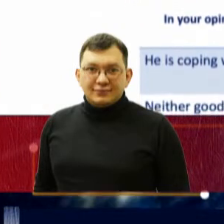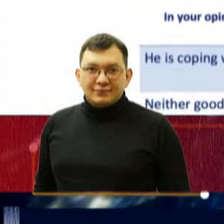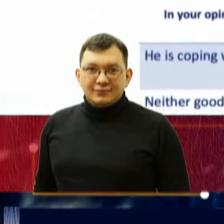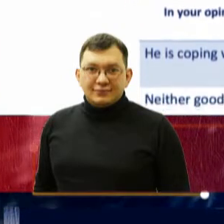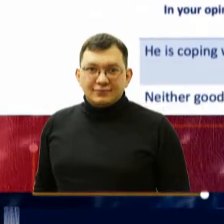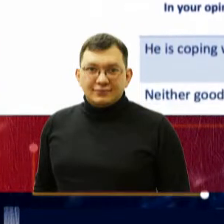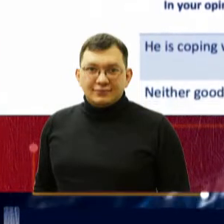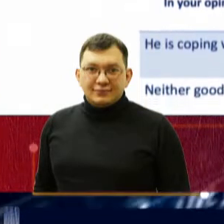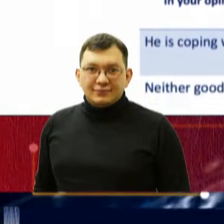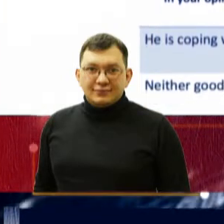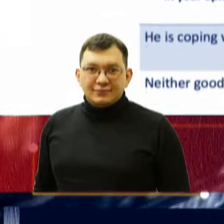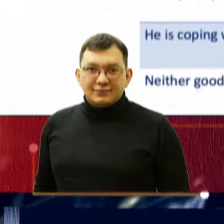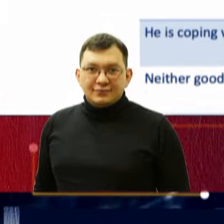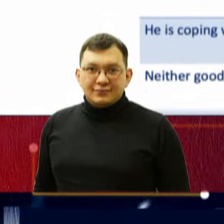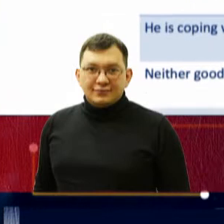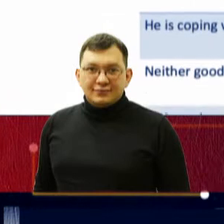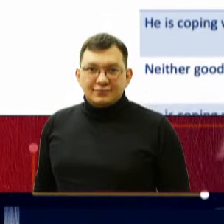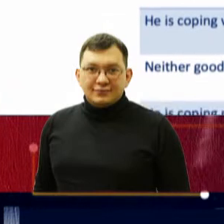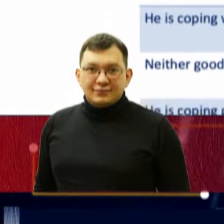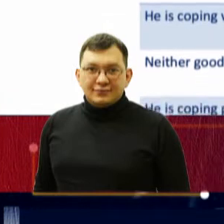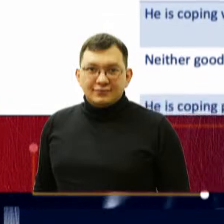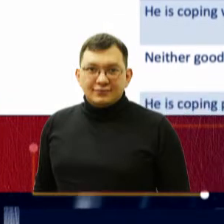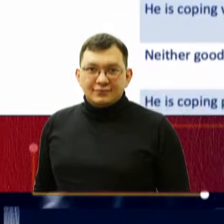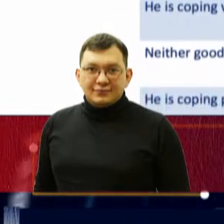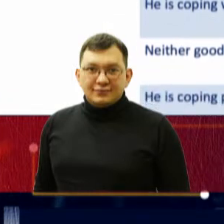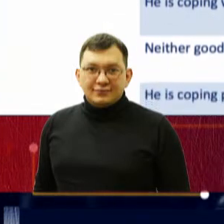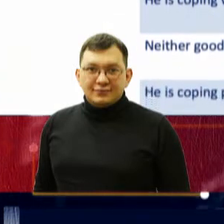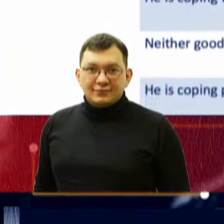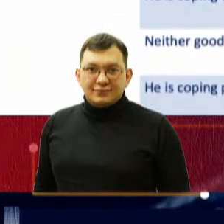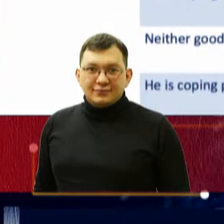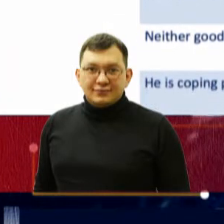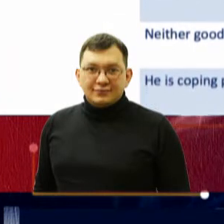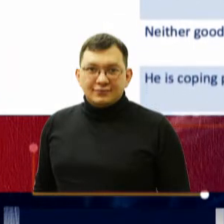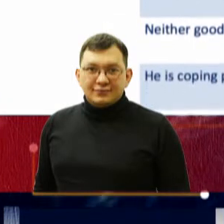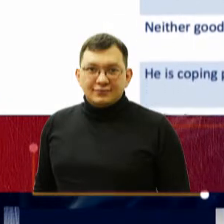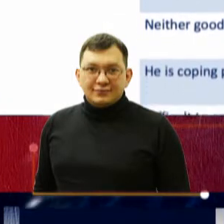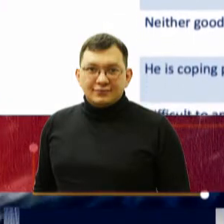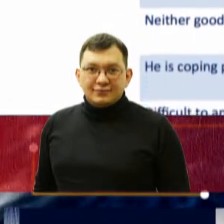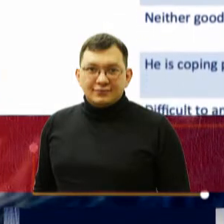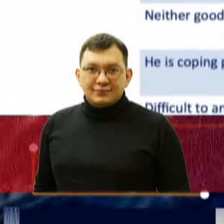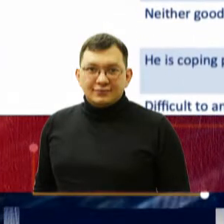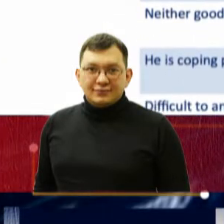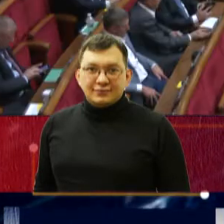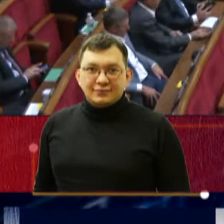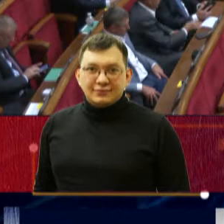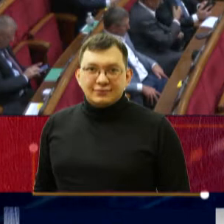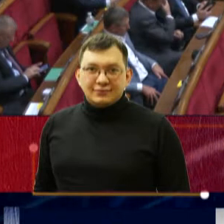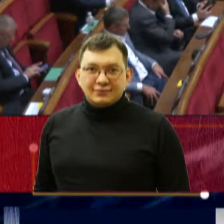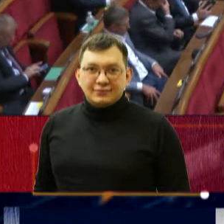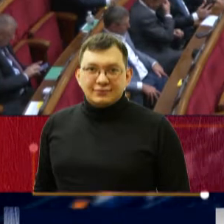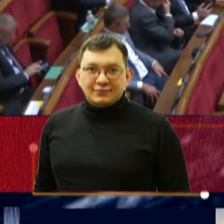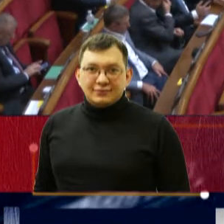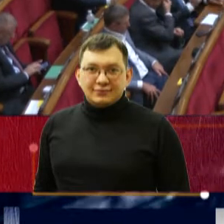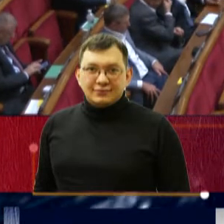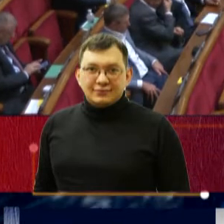Однак саме формулювання, за кого ви проголосували на виборах там різного рівня, якби вони відбулися у цю неділю,